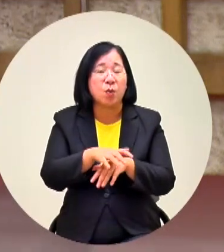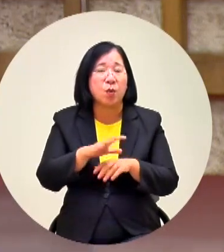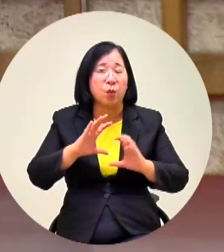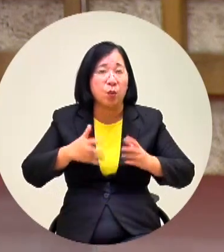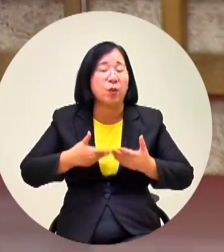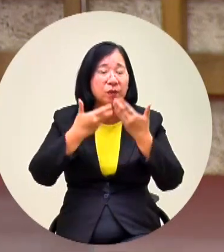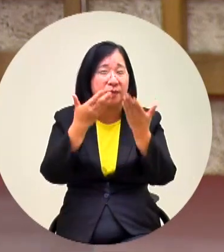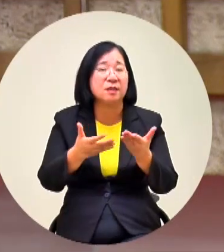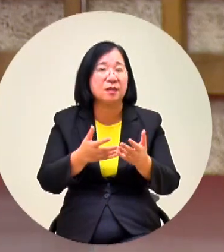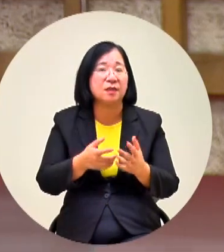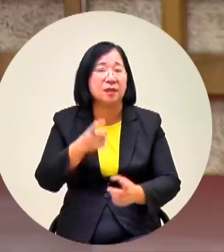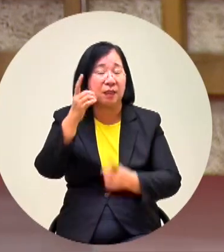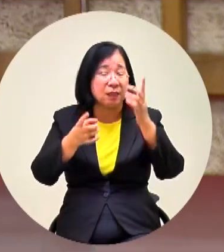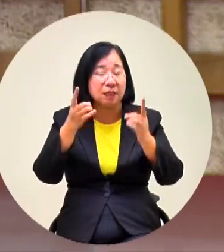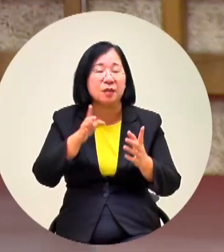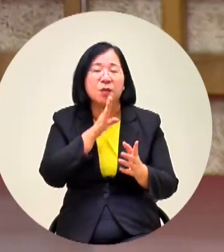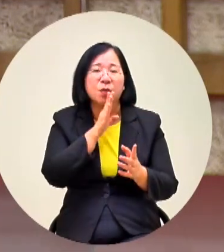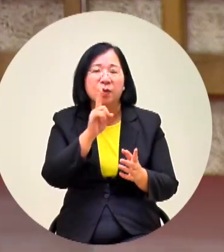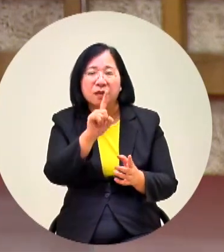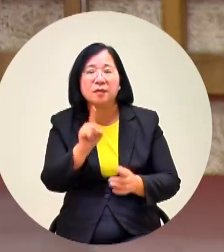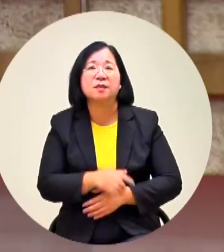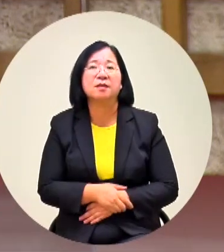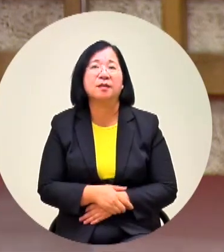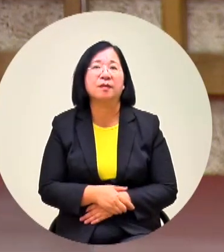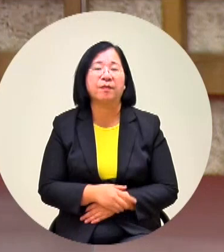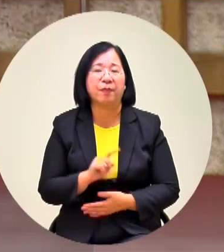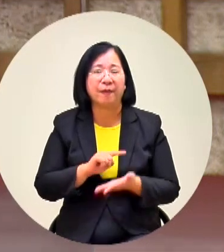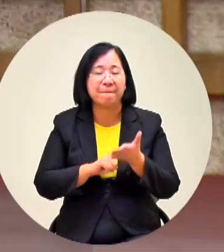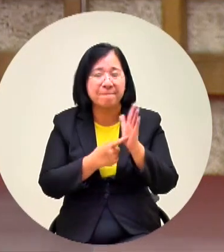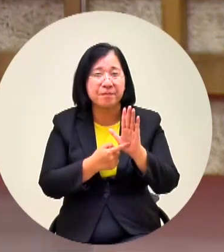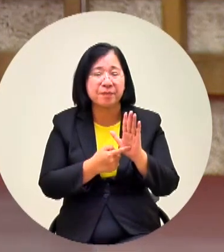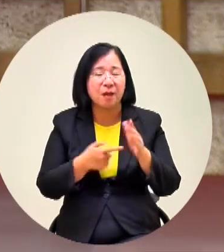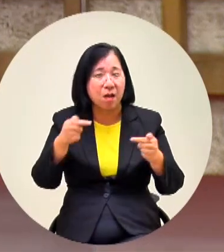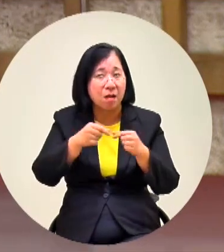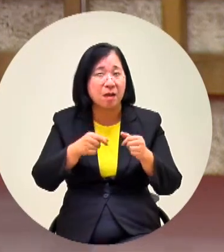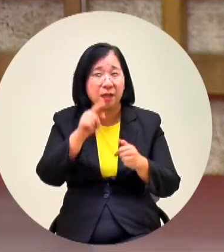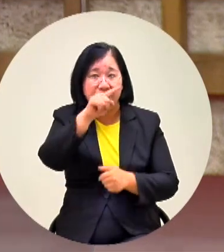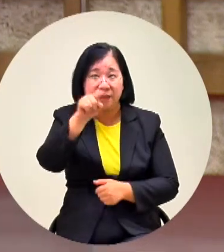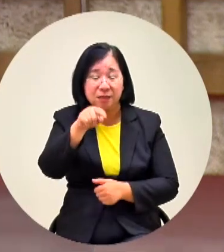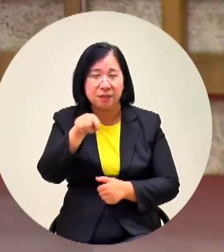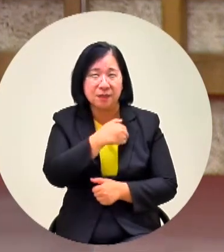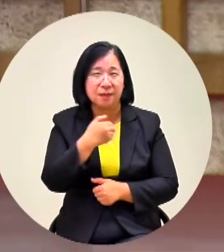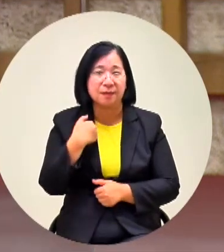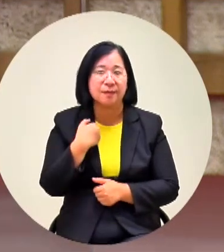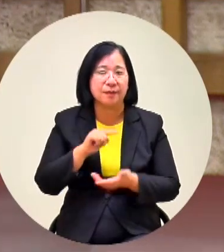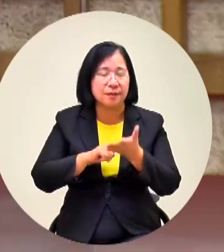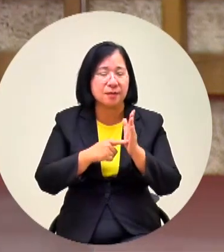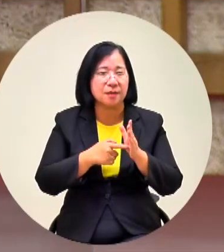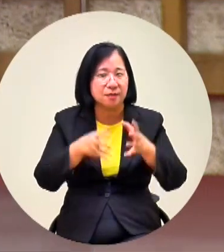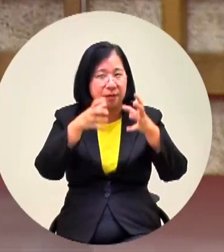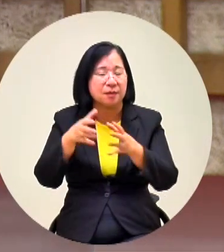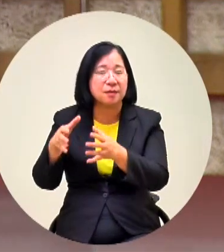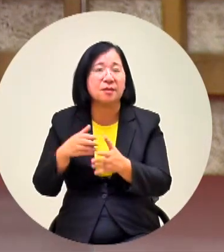有一些氢能的展示区，我们展现决心给全世界看，说我们台湾有这样技术跟实力，可以发展氢能